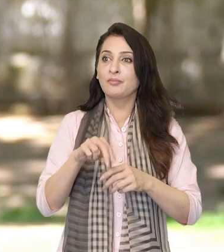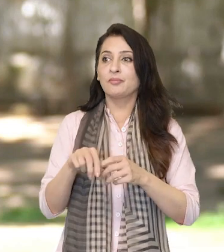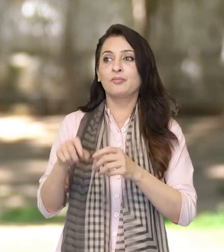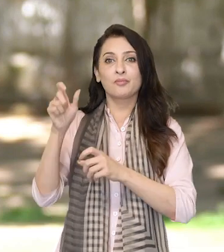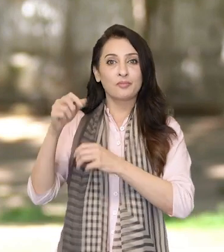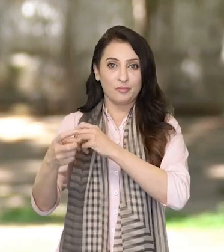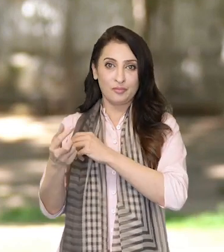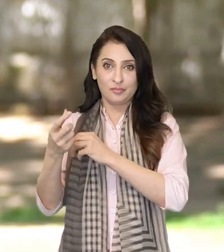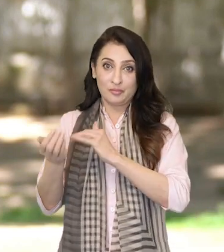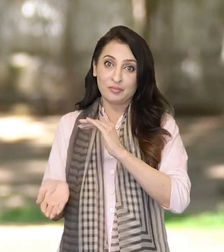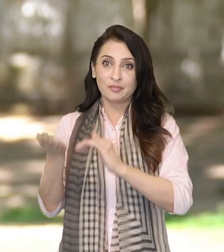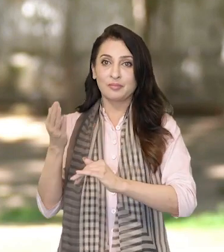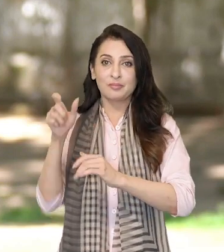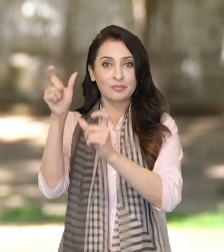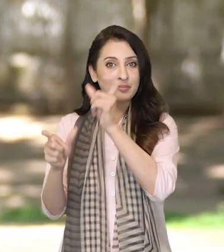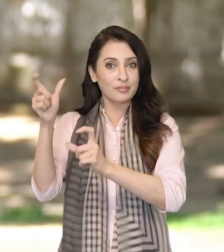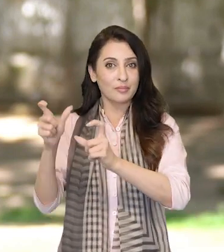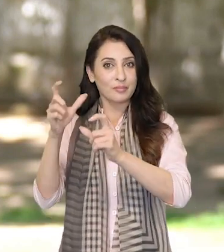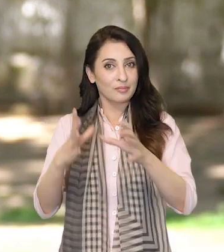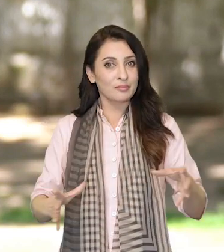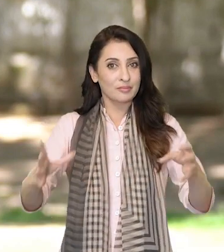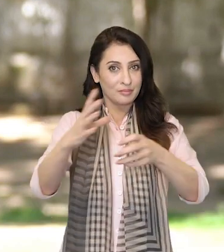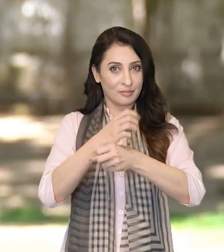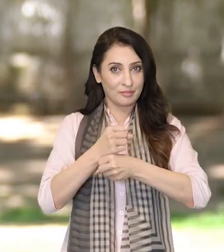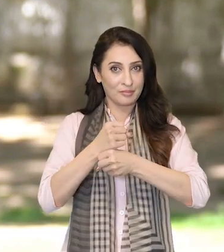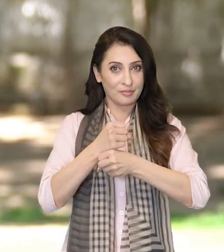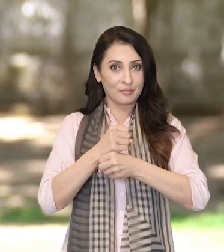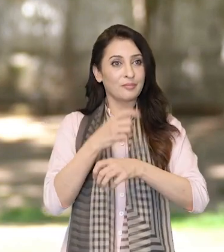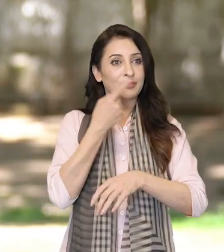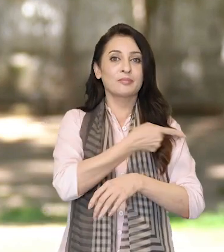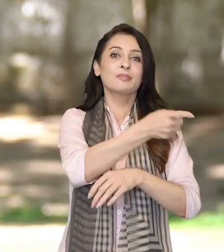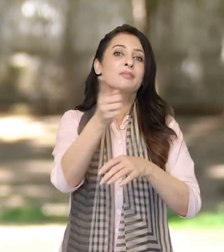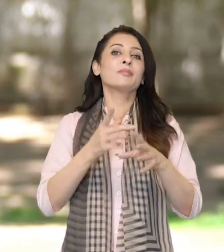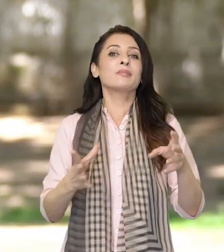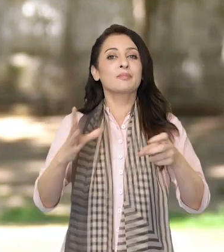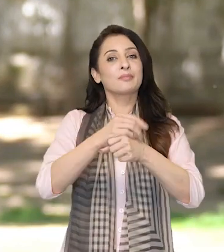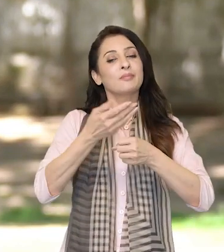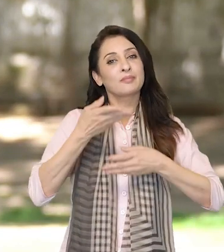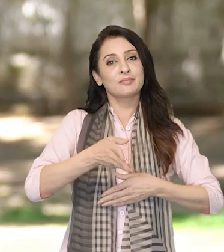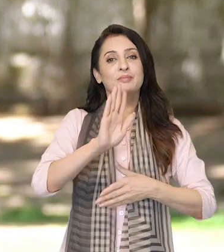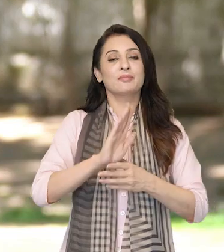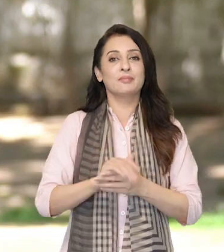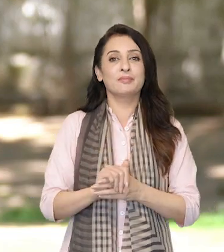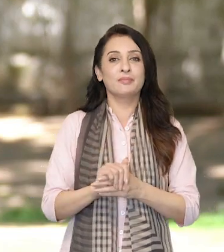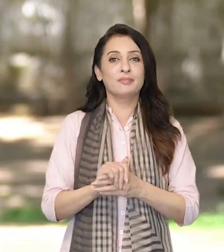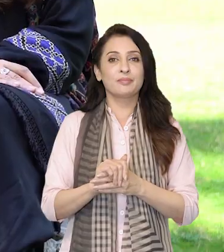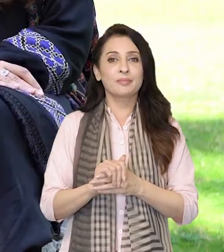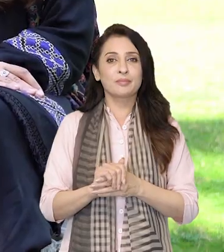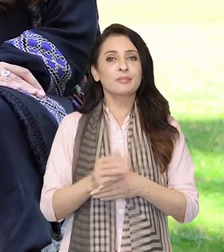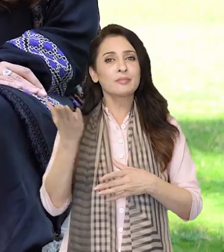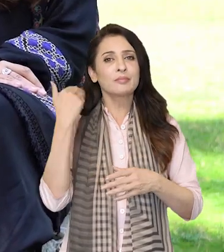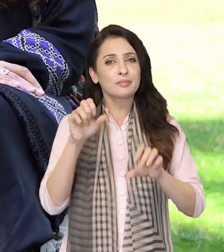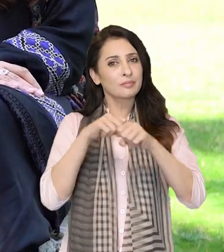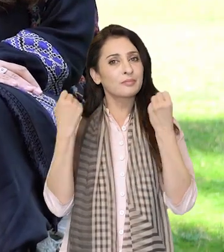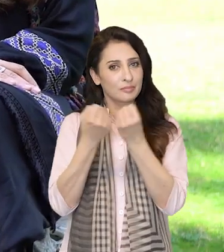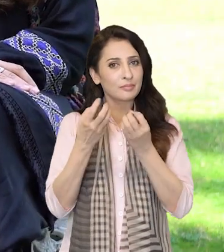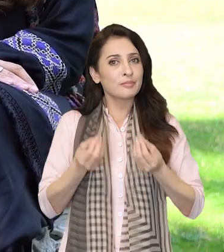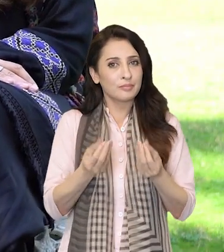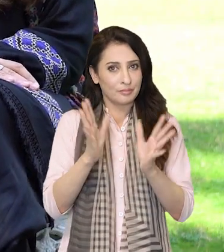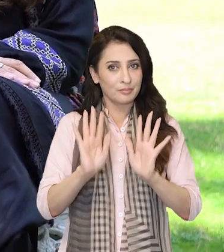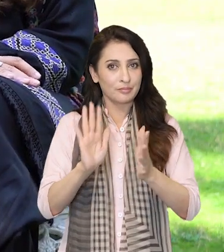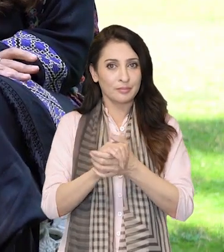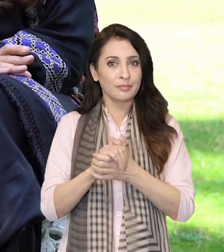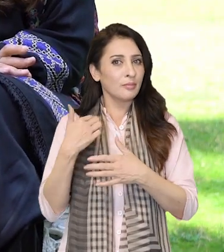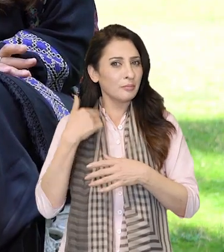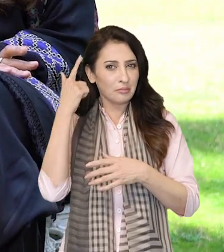उन दोनों लोगों को कैसे हम इकट्ठा करें और सोसाइटी को कैसे लेकर हम इकट्ठा चलें। आई थिंक गिविंगनेस जब हमने शुरू